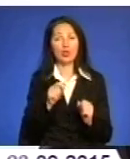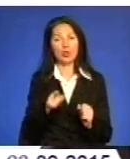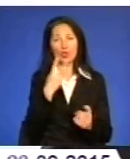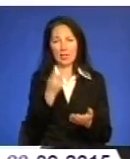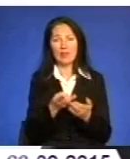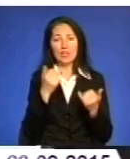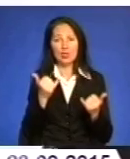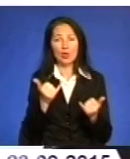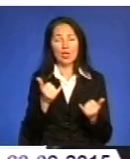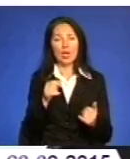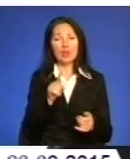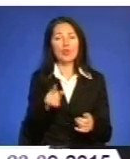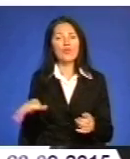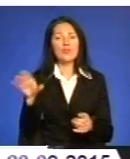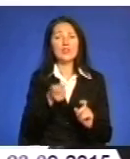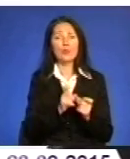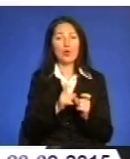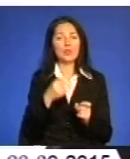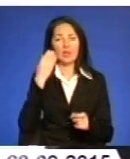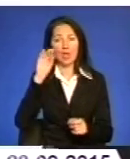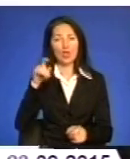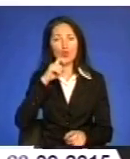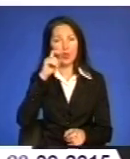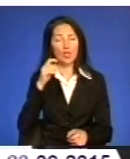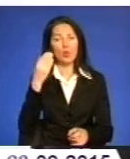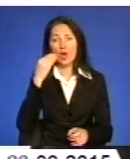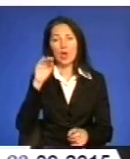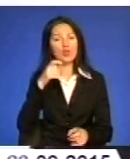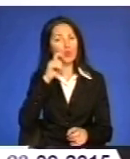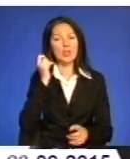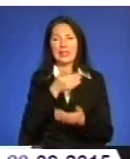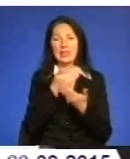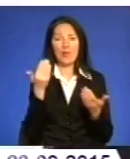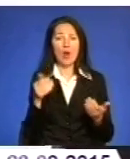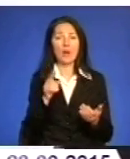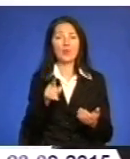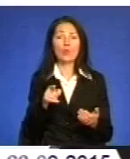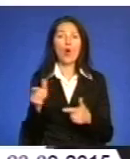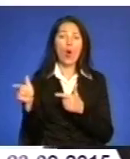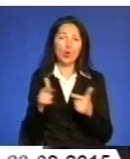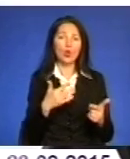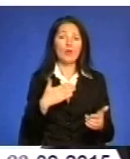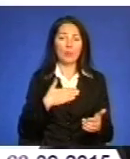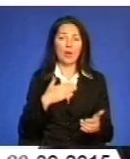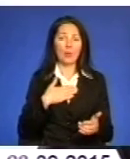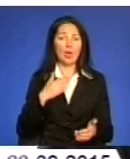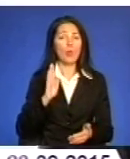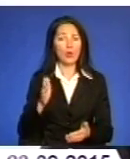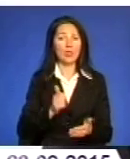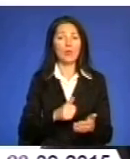на те, що всі боролися за кращу Україну, кращої України немає. І через те готові ми будемо